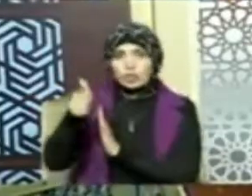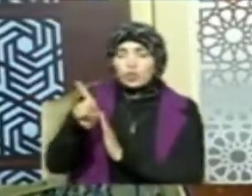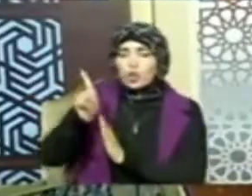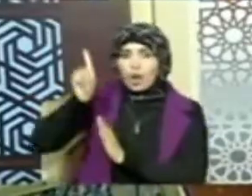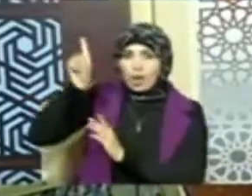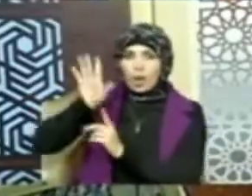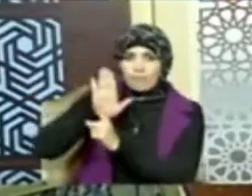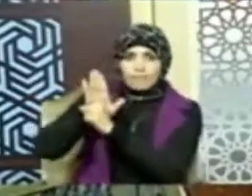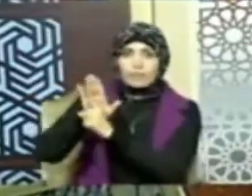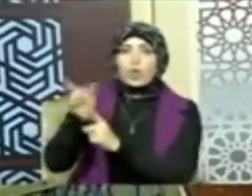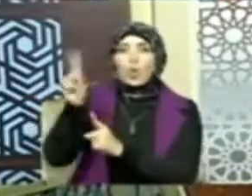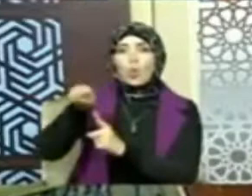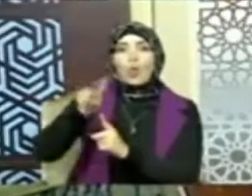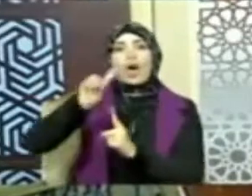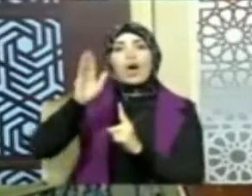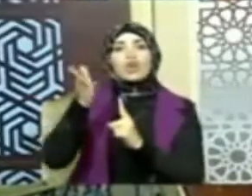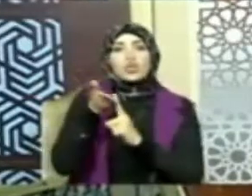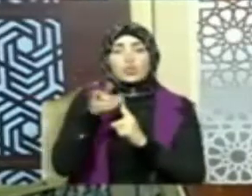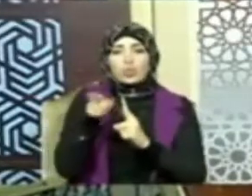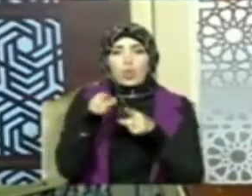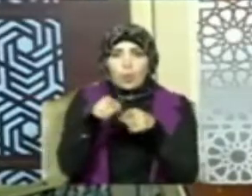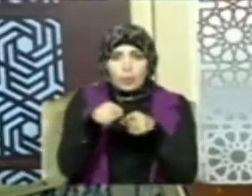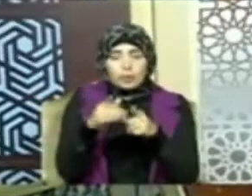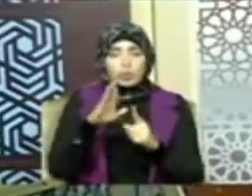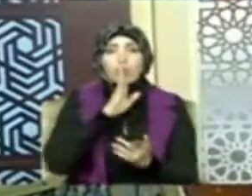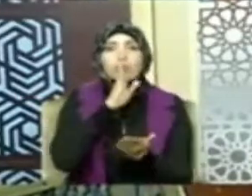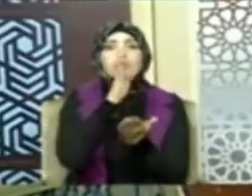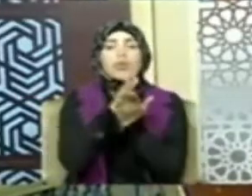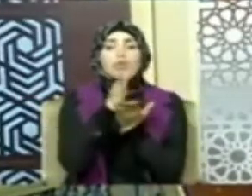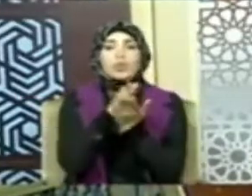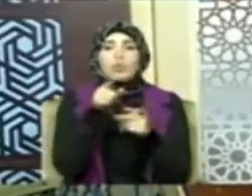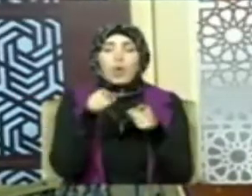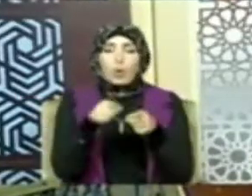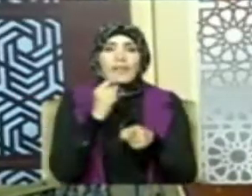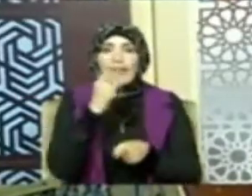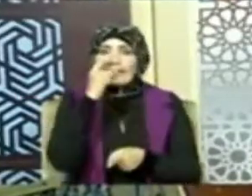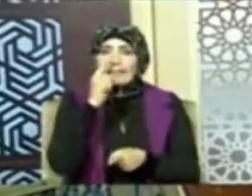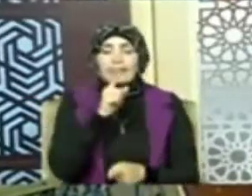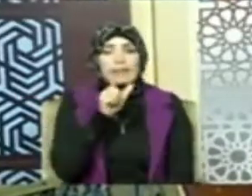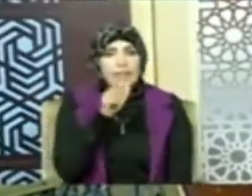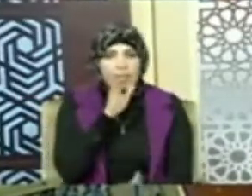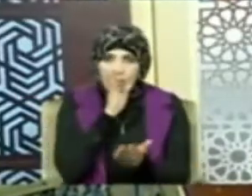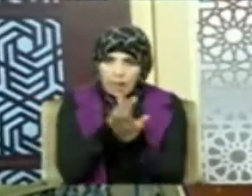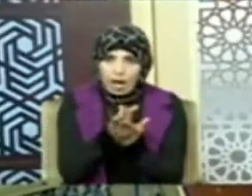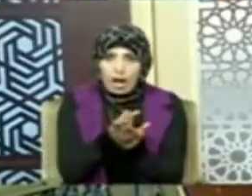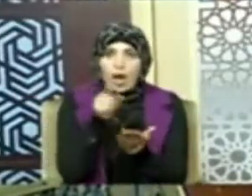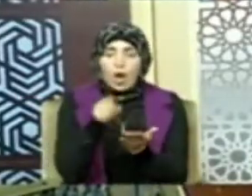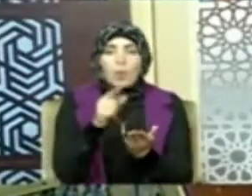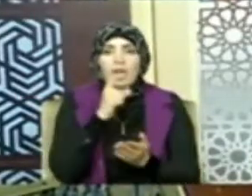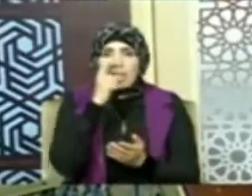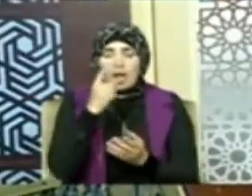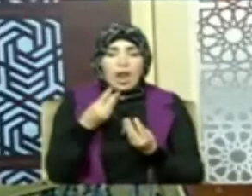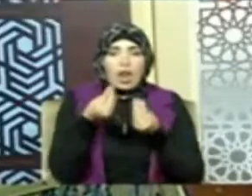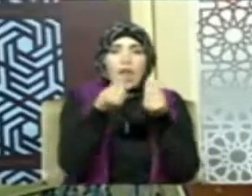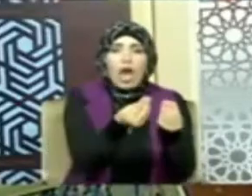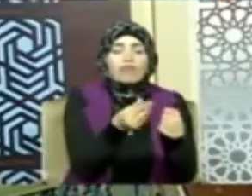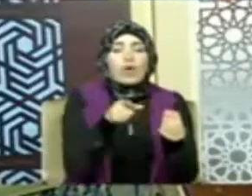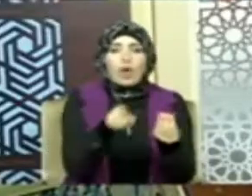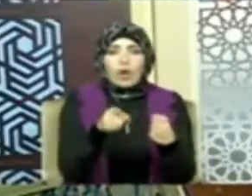ورسوله، أولئك هم الصادقون. هذا هو الدين الحقيقي، العطاء للتكسب بدين